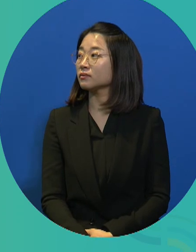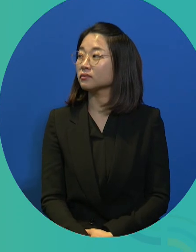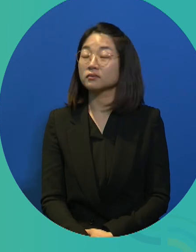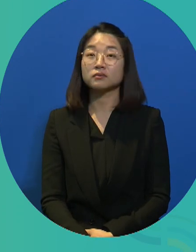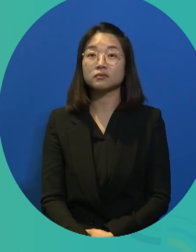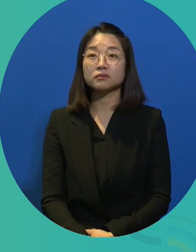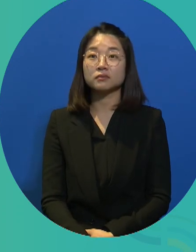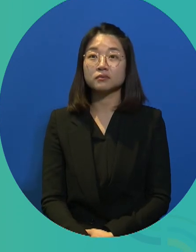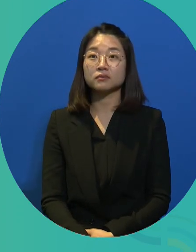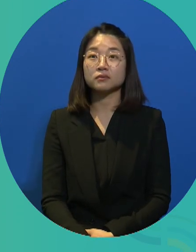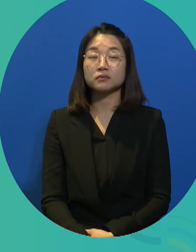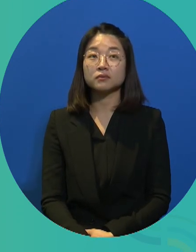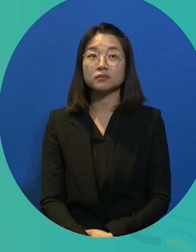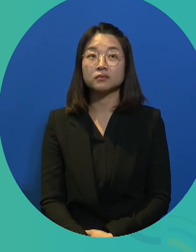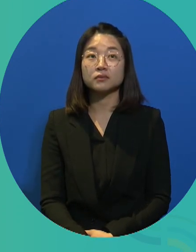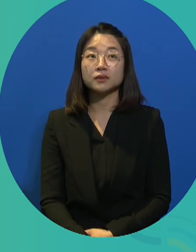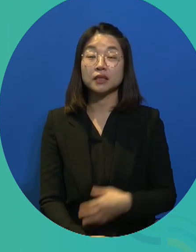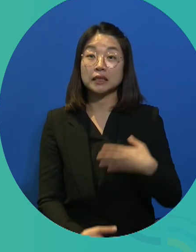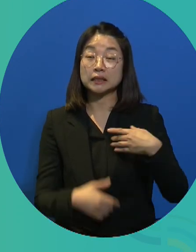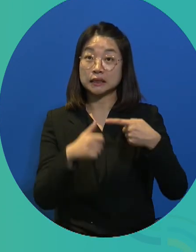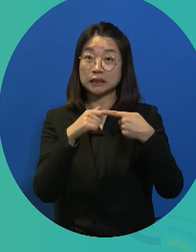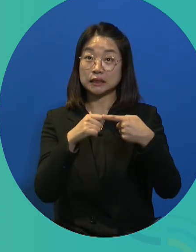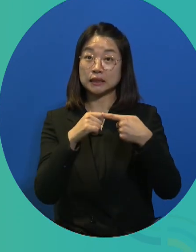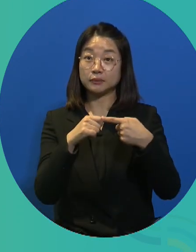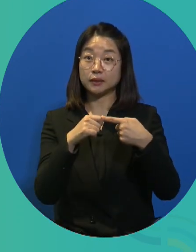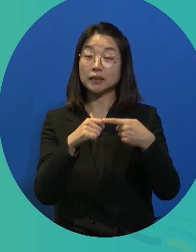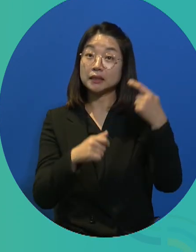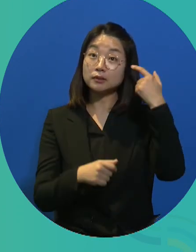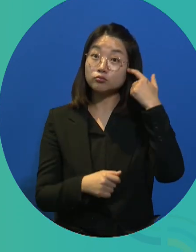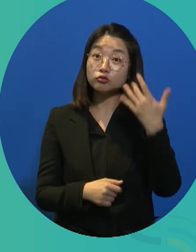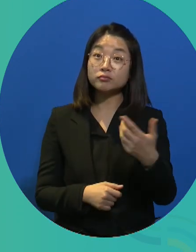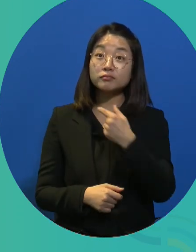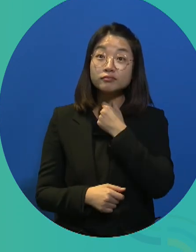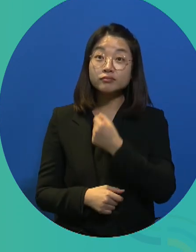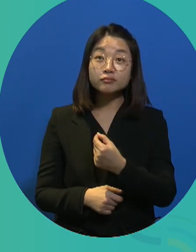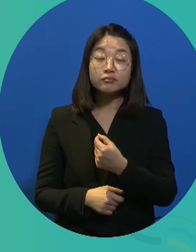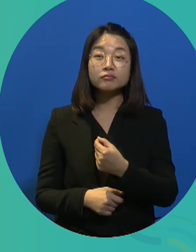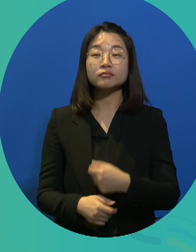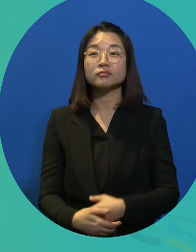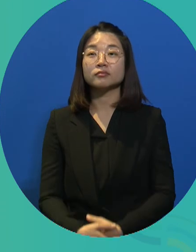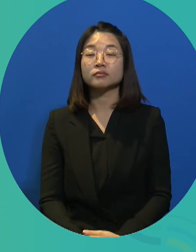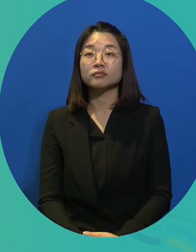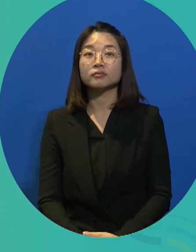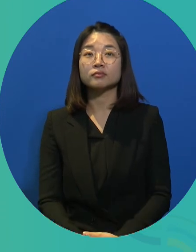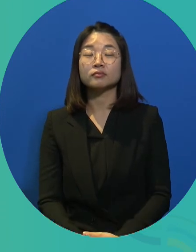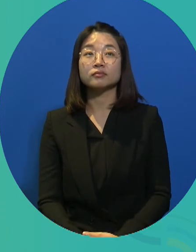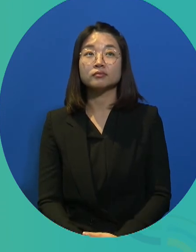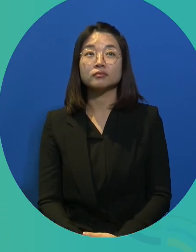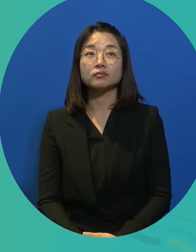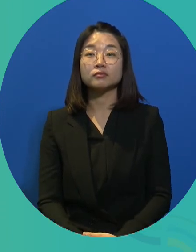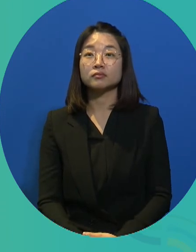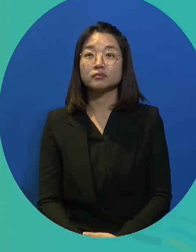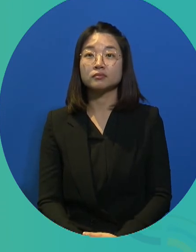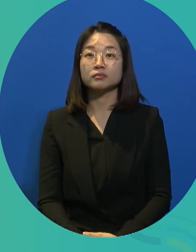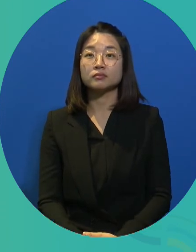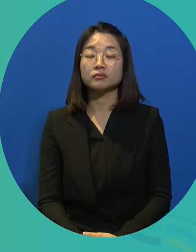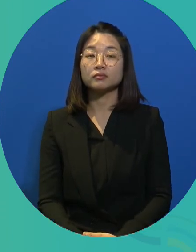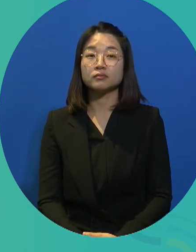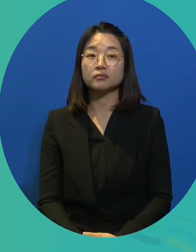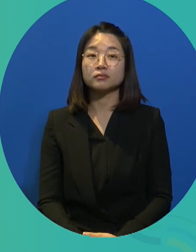들었고요. 첫 번째 질문은 저희 조재범 팀장님께서 아까 여러 가지